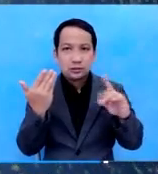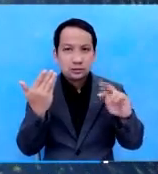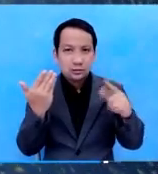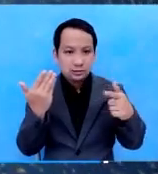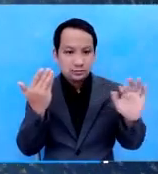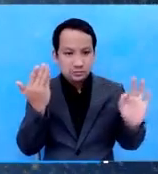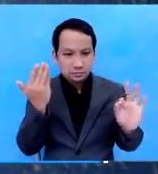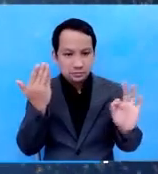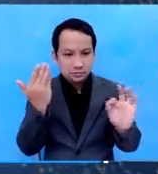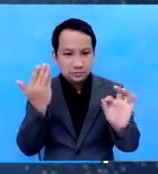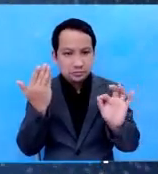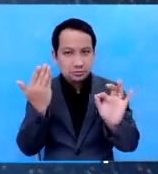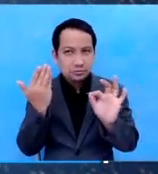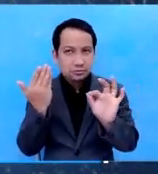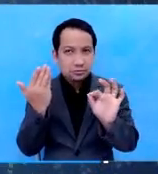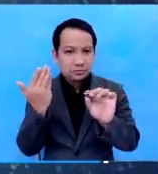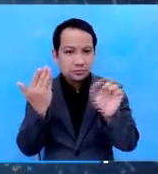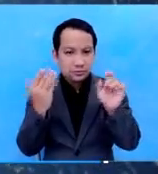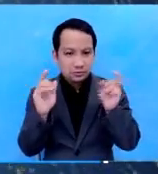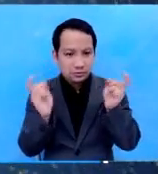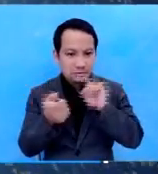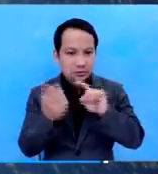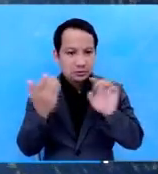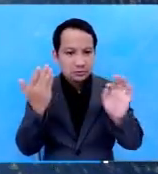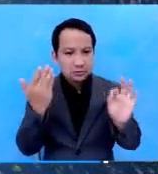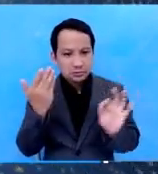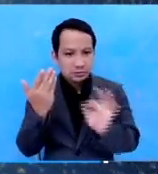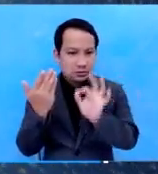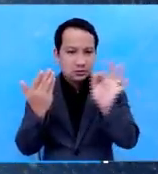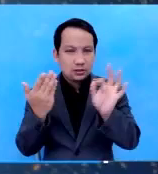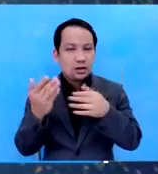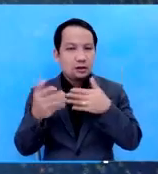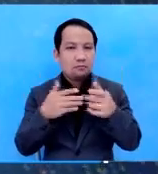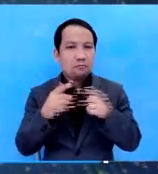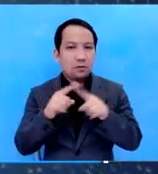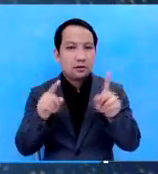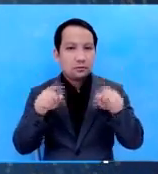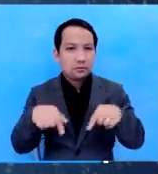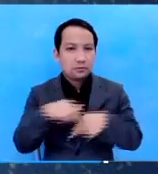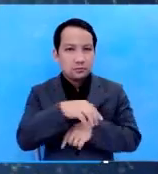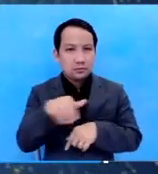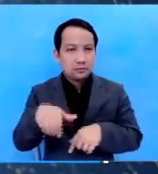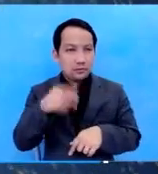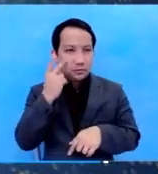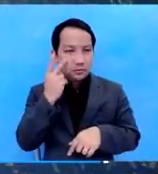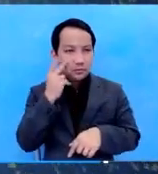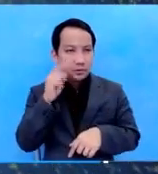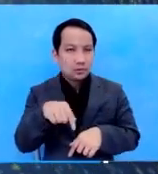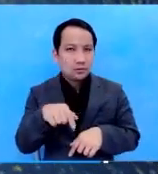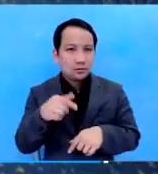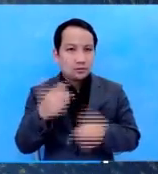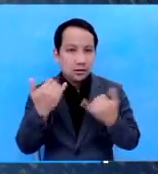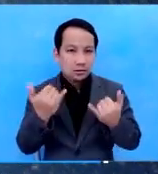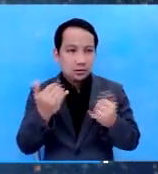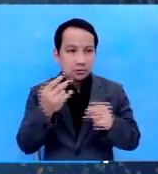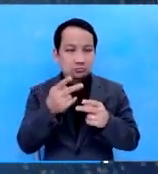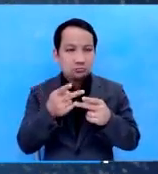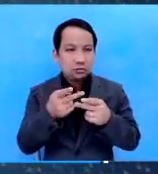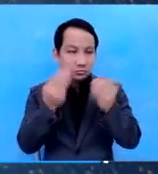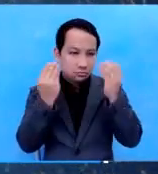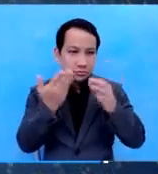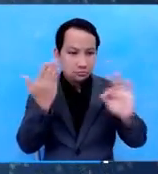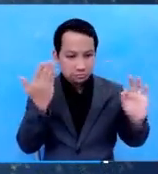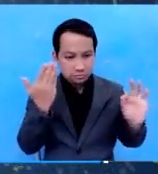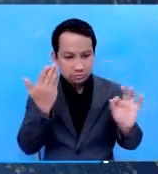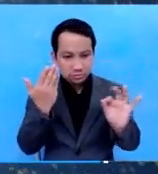at maaaring magbago pa ito ng track. But somehow, ang projection nitong track ngayon patungo